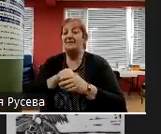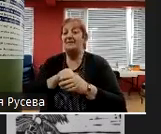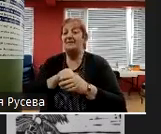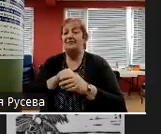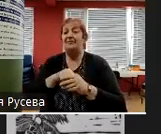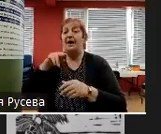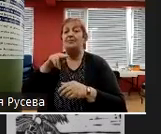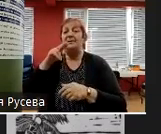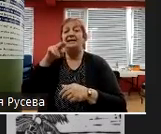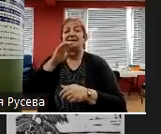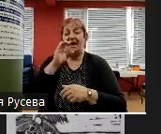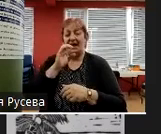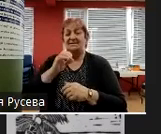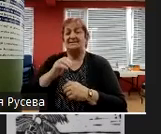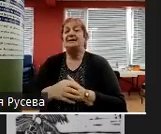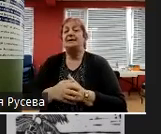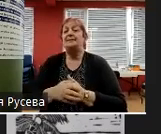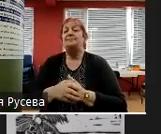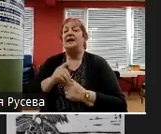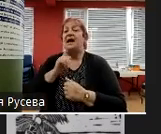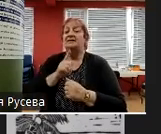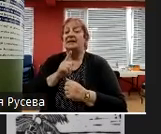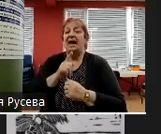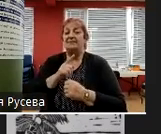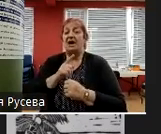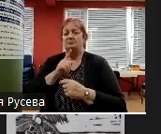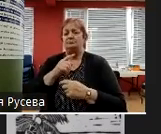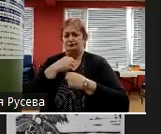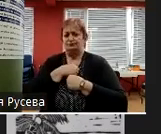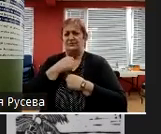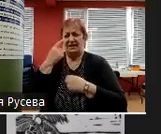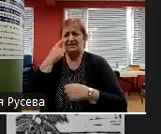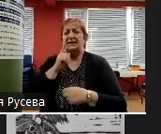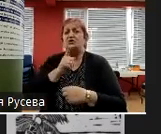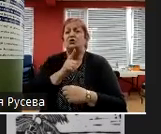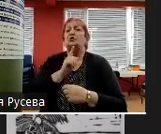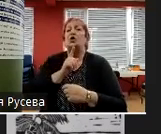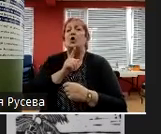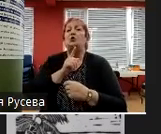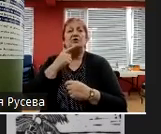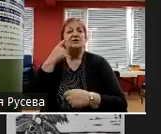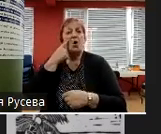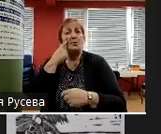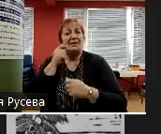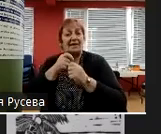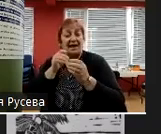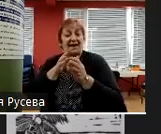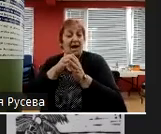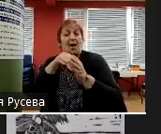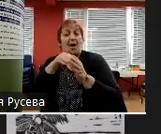PDF или банери, трябва да се уверите, че този, който ще се опита да ги